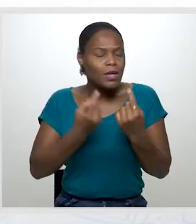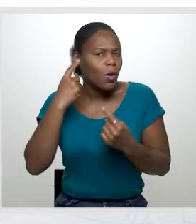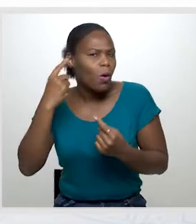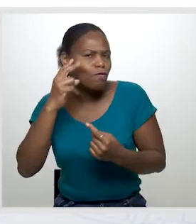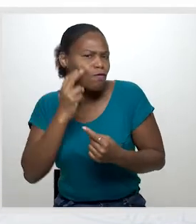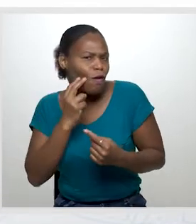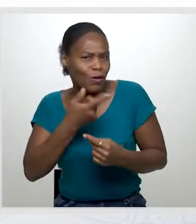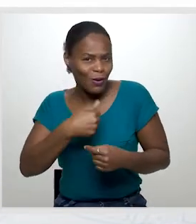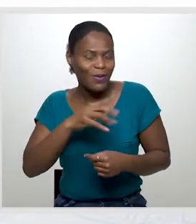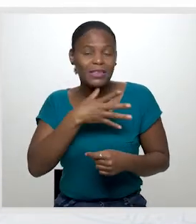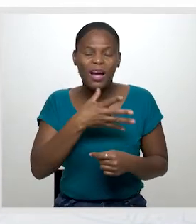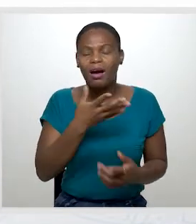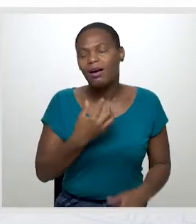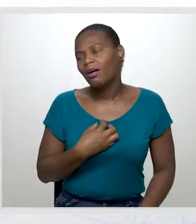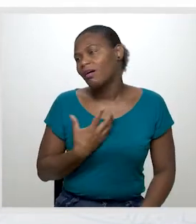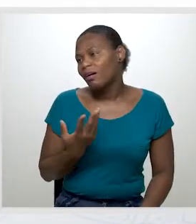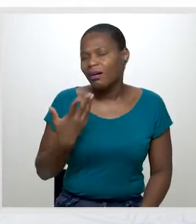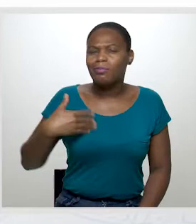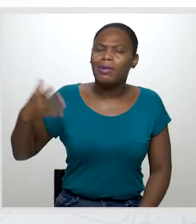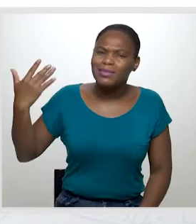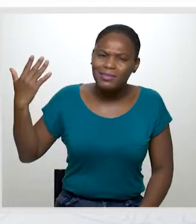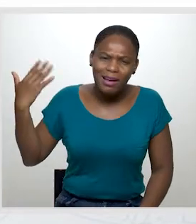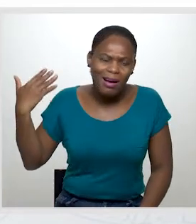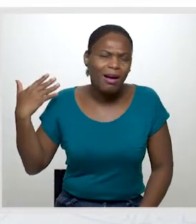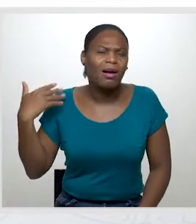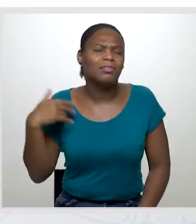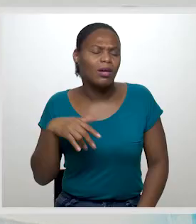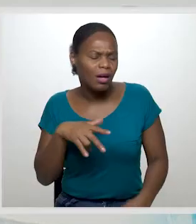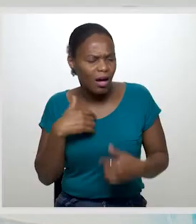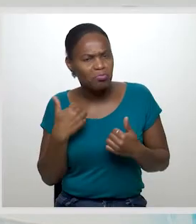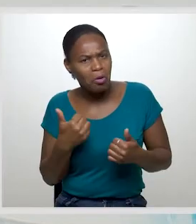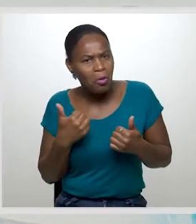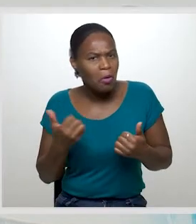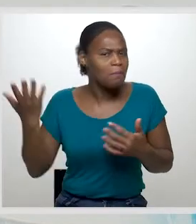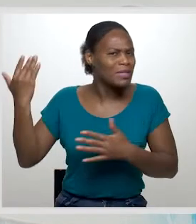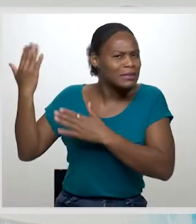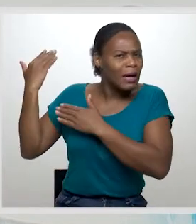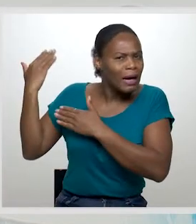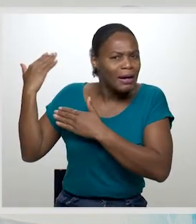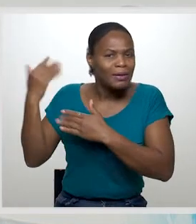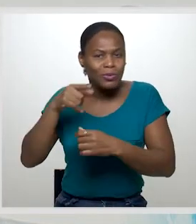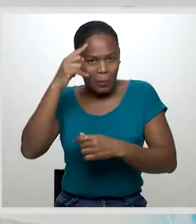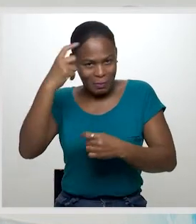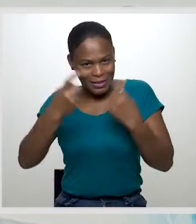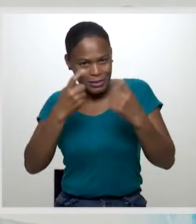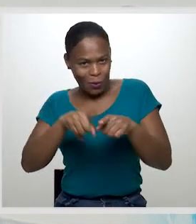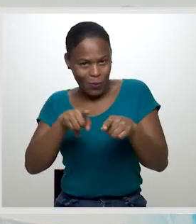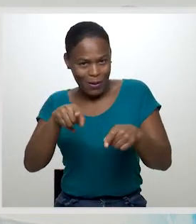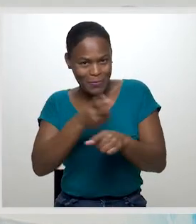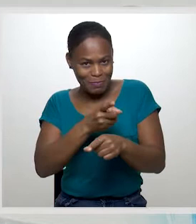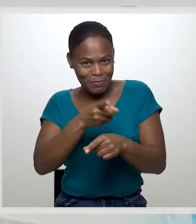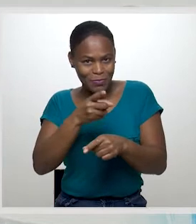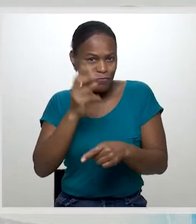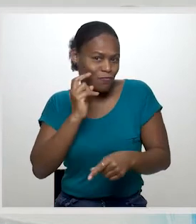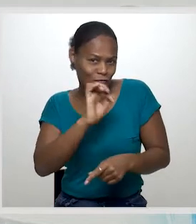écouter nos grands-parents à dire « Ah, le passé, comme c'était bien, comme c'était bon ». Est-ce que tu penses la même chose de